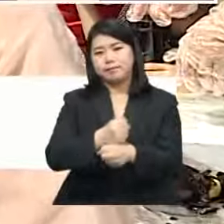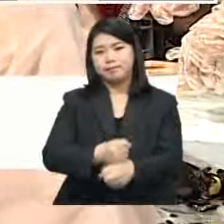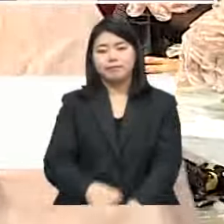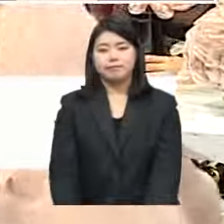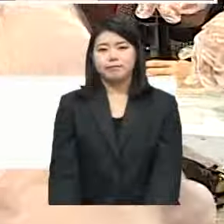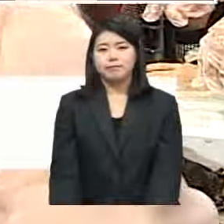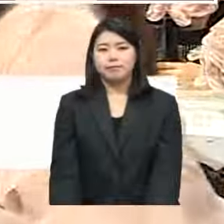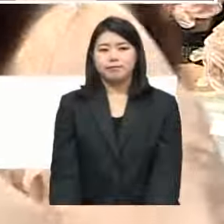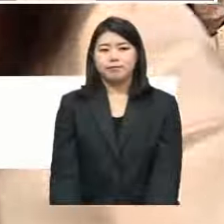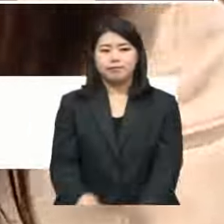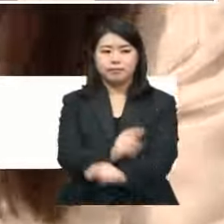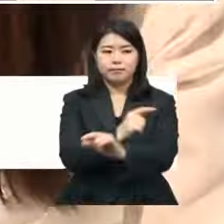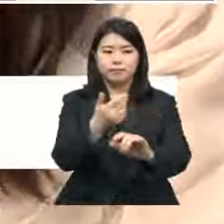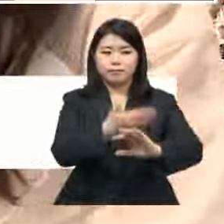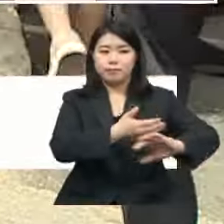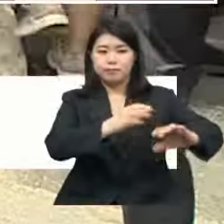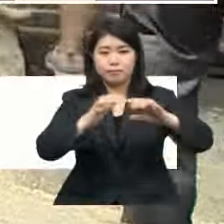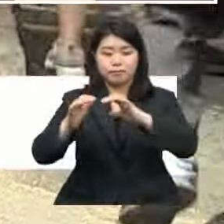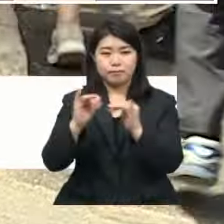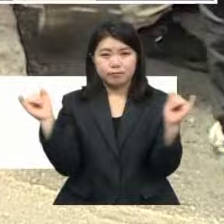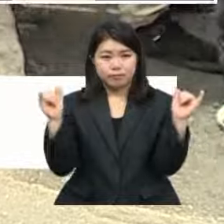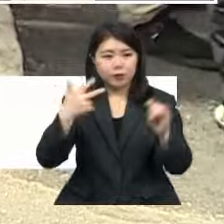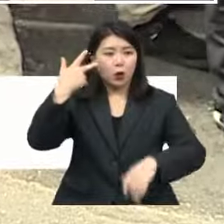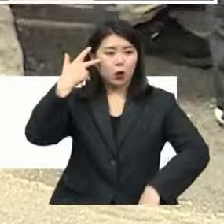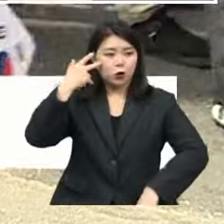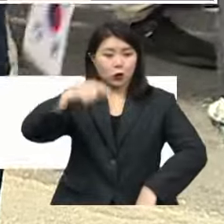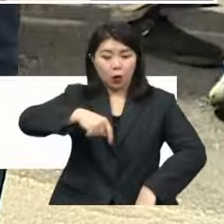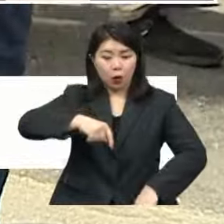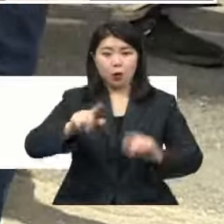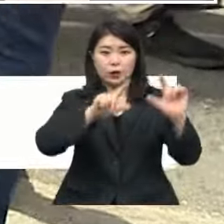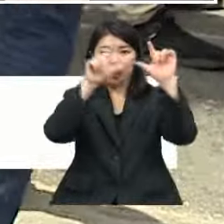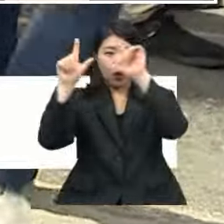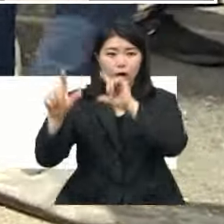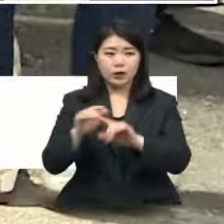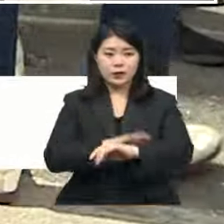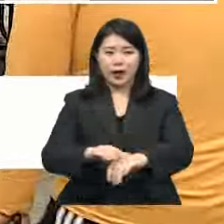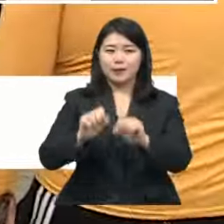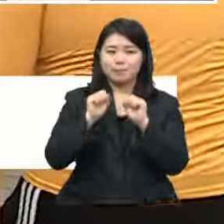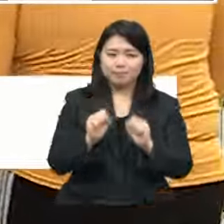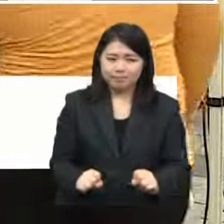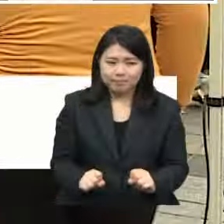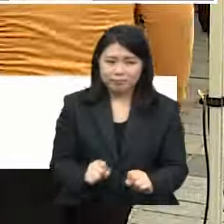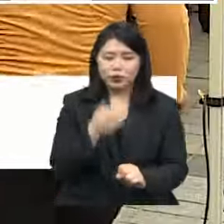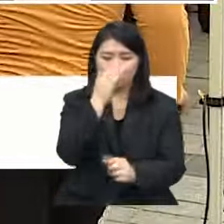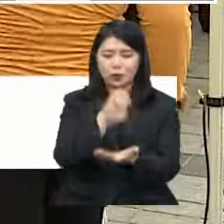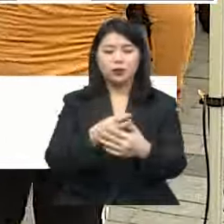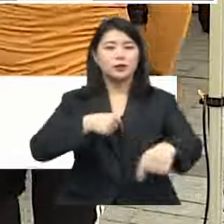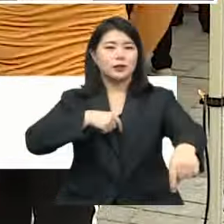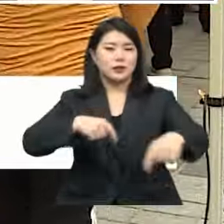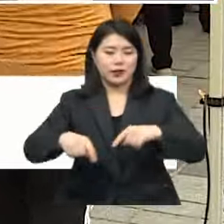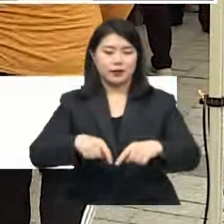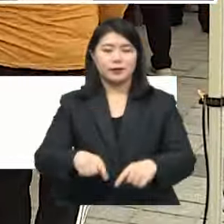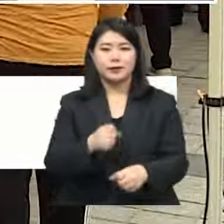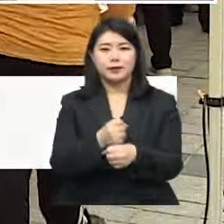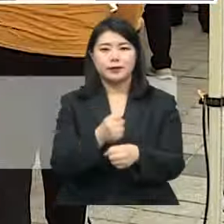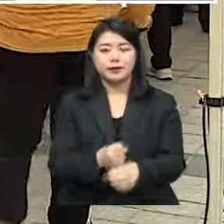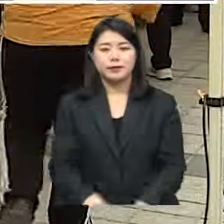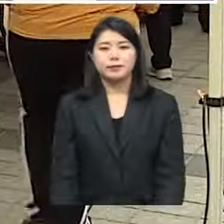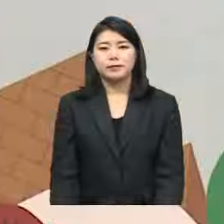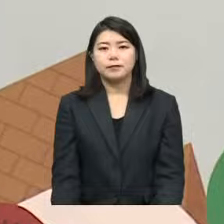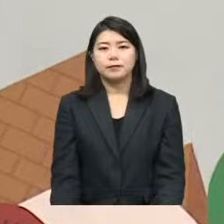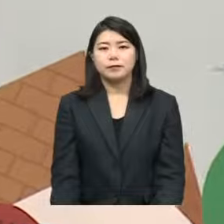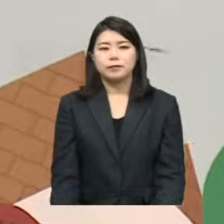조성해서 많은 외국인이 여주와에서 여주에 오셔서 잘 정착할 수 있도록 이런 정책을 많이 펴고